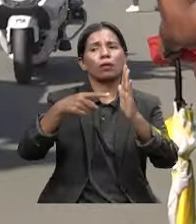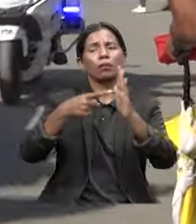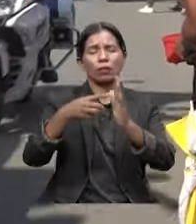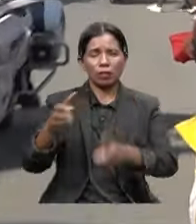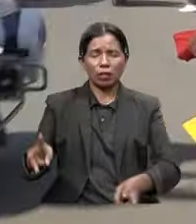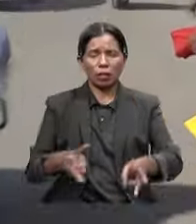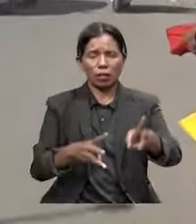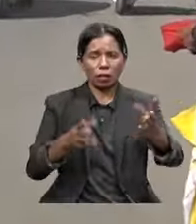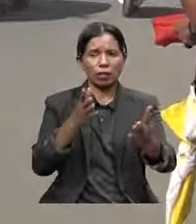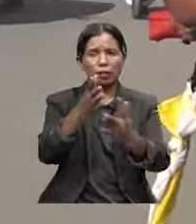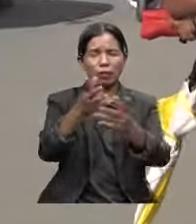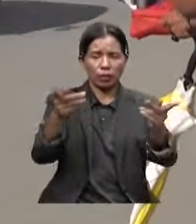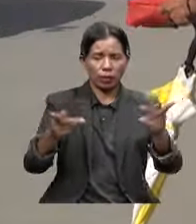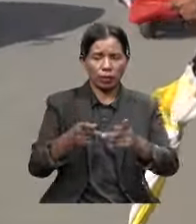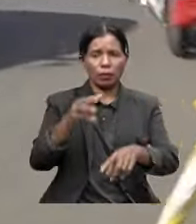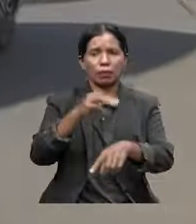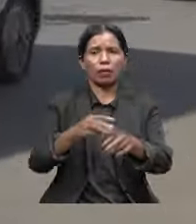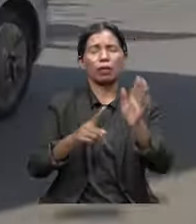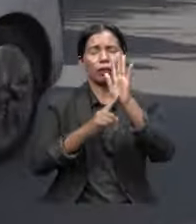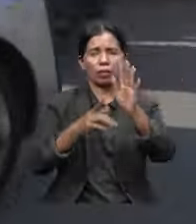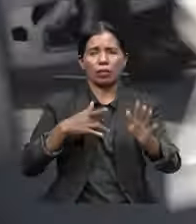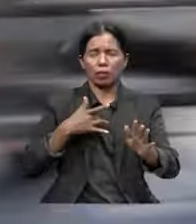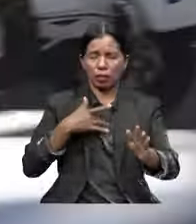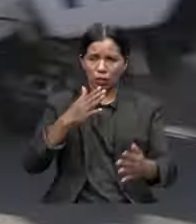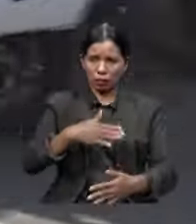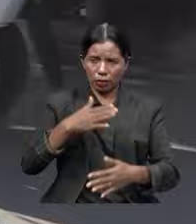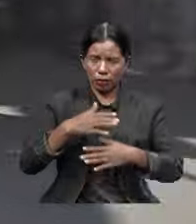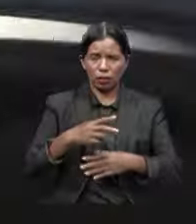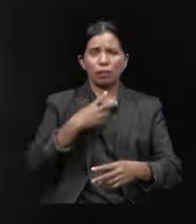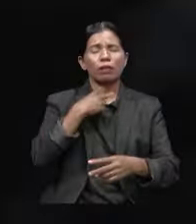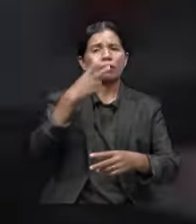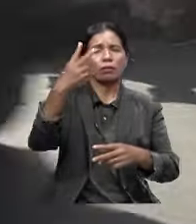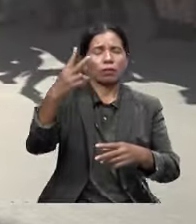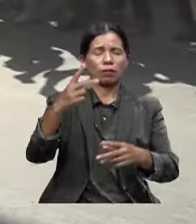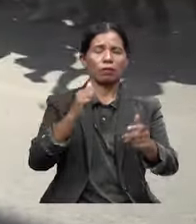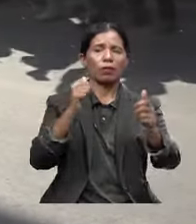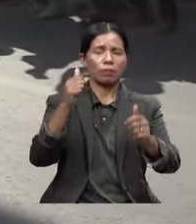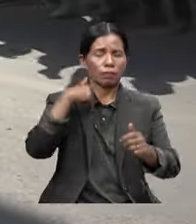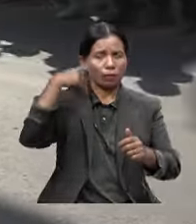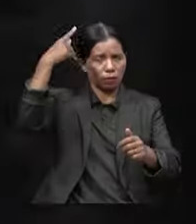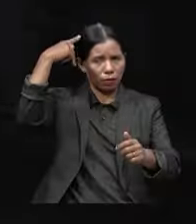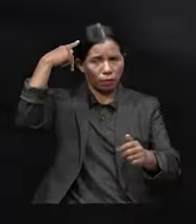dalan tama ba fatin misa hato sene sentimentu hak solok ho hak lalak viva Papa Francisco.